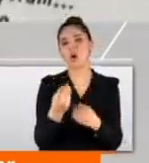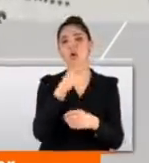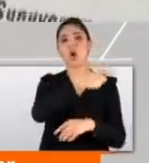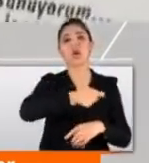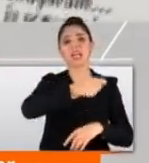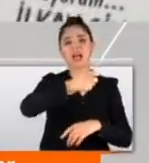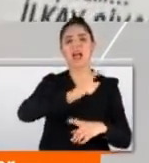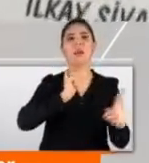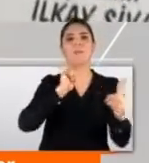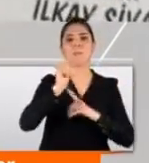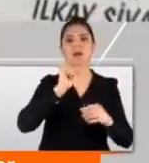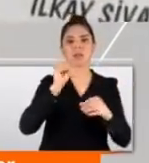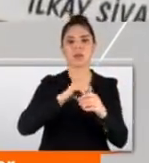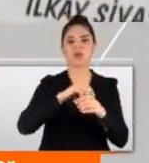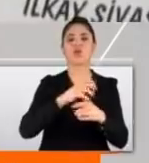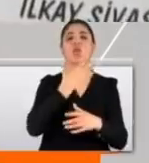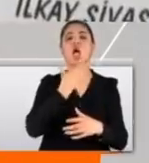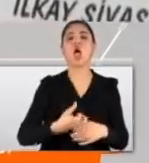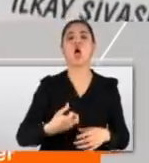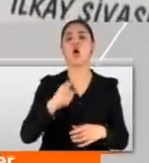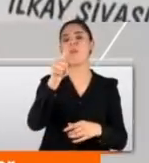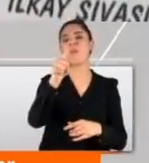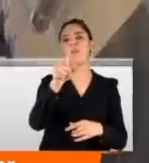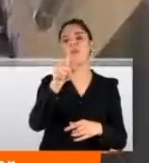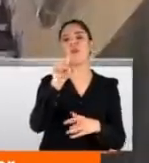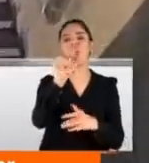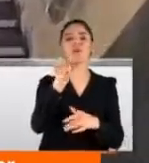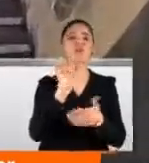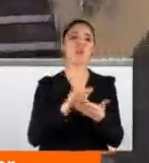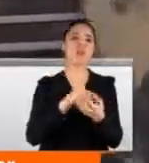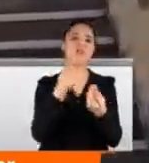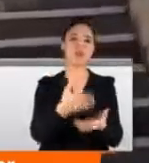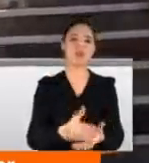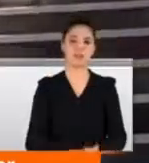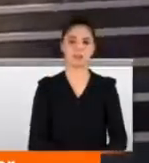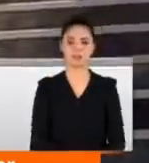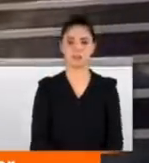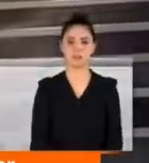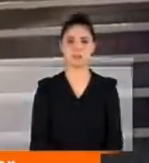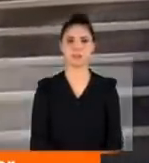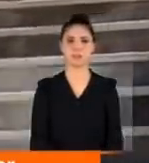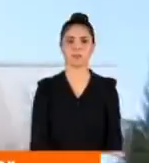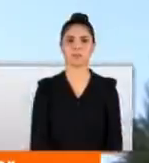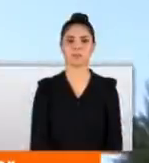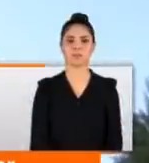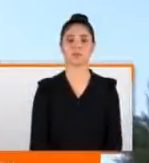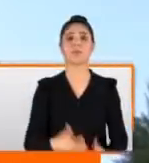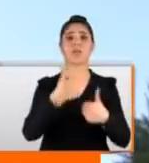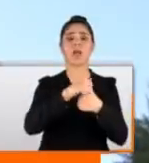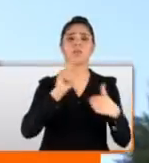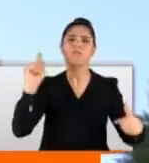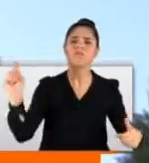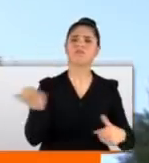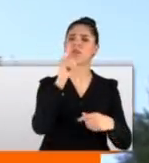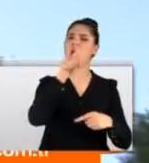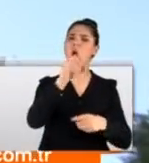katil yargılandığı davada müebbet hapis cezasına çarptırıldı. Eşine az rastlanan